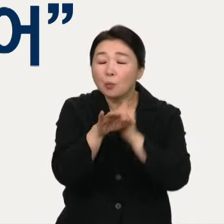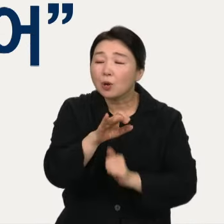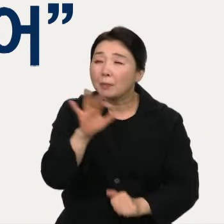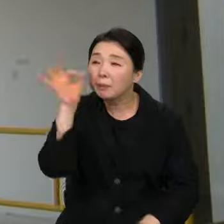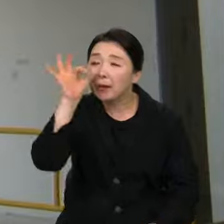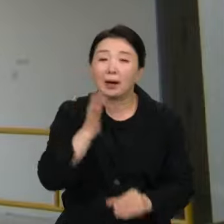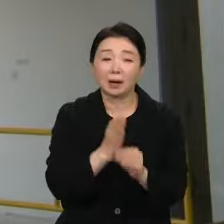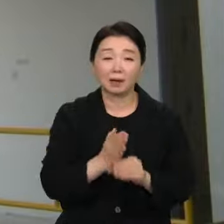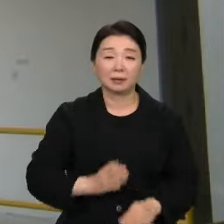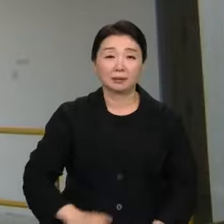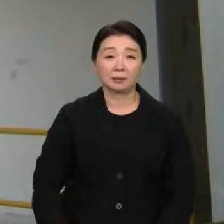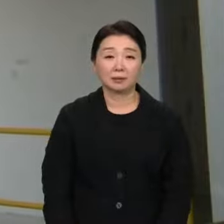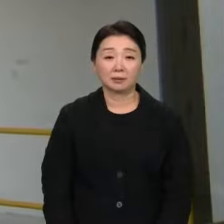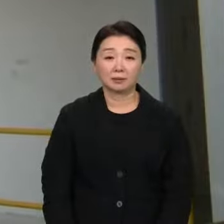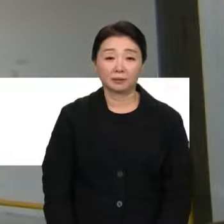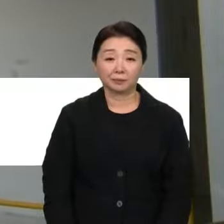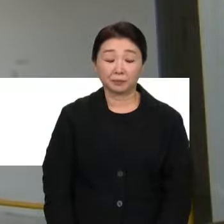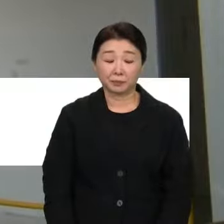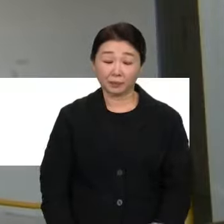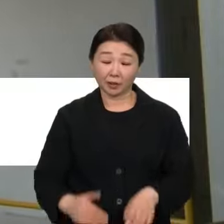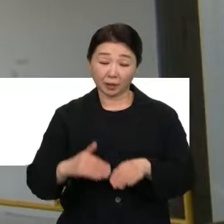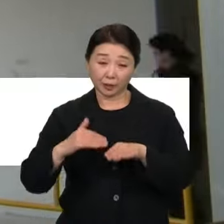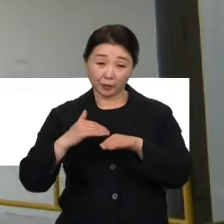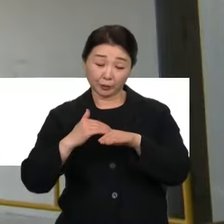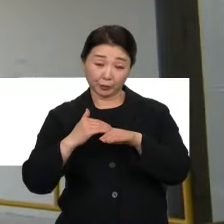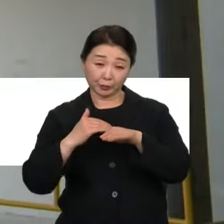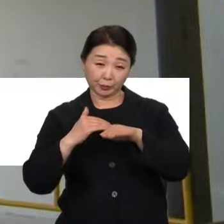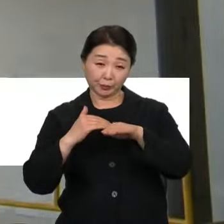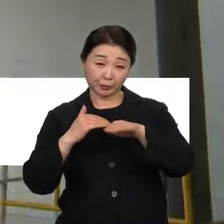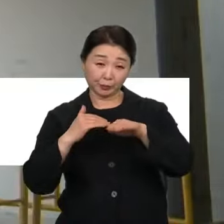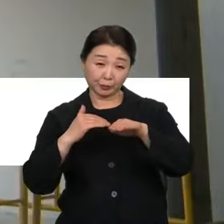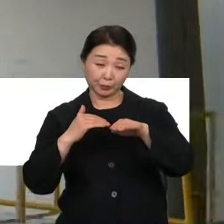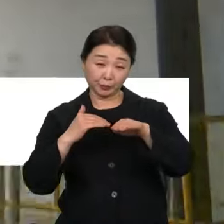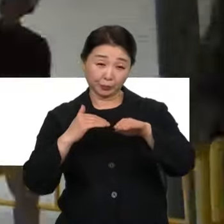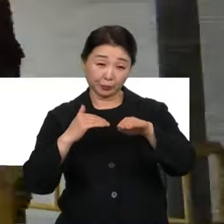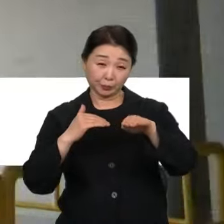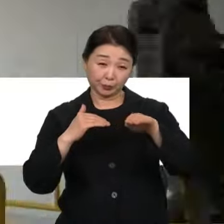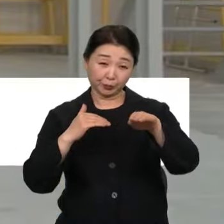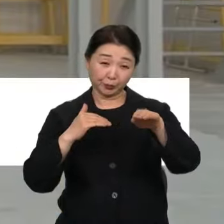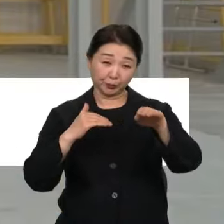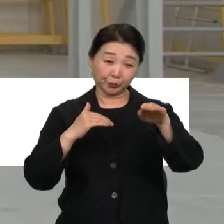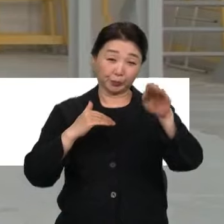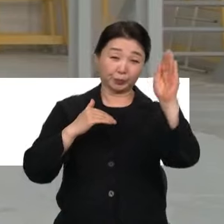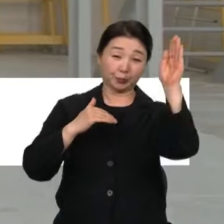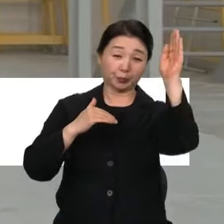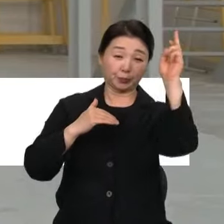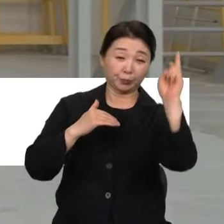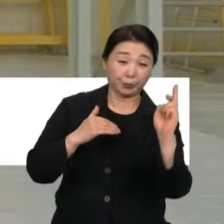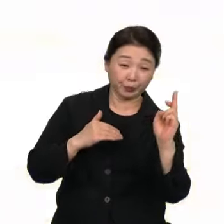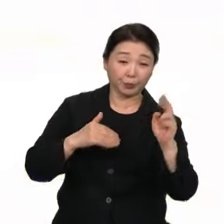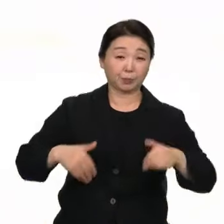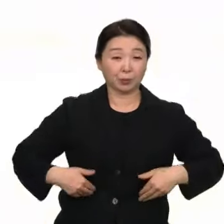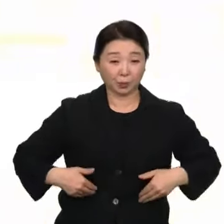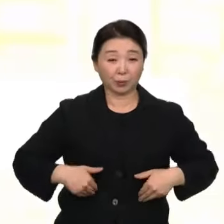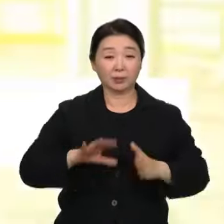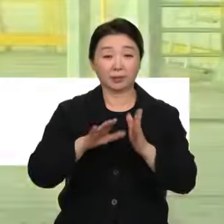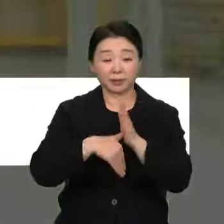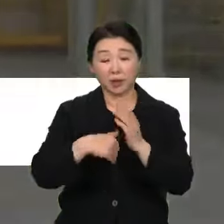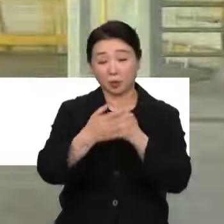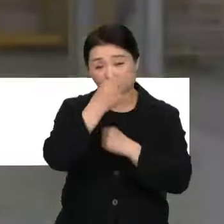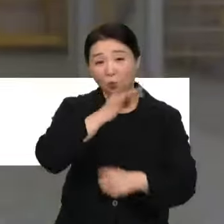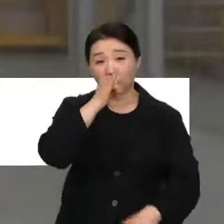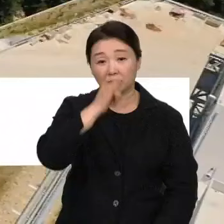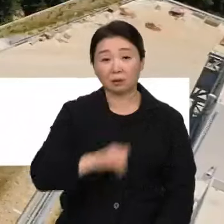밝혔습니다. 수평 이동한 후에 다시 수직으로 내려오는 그런 단계의 요소기술을 확보하는 데 큰 도움이 됩니다.